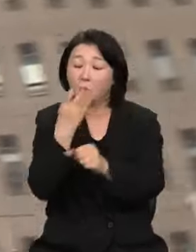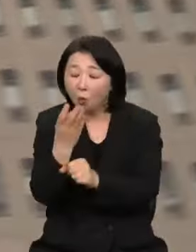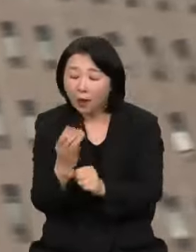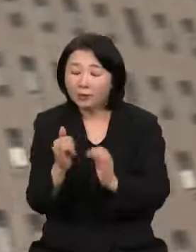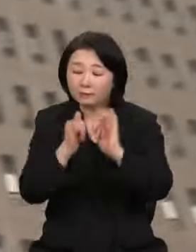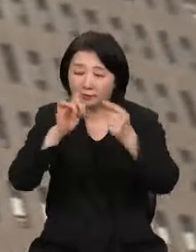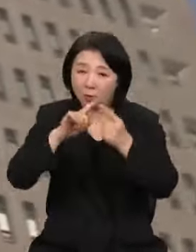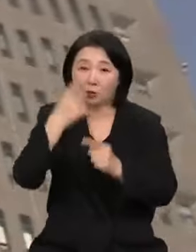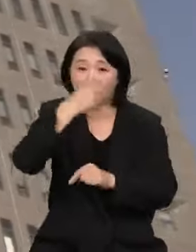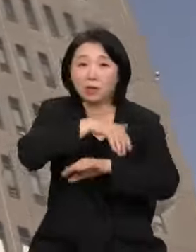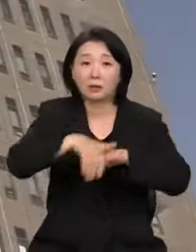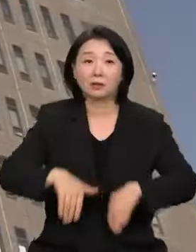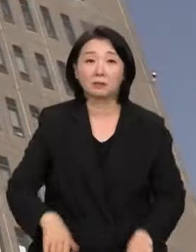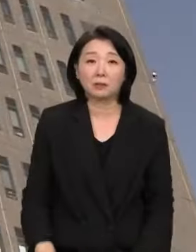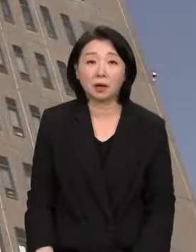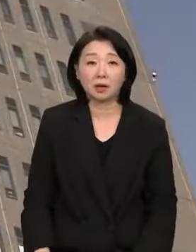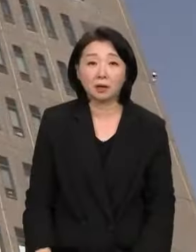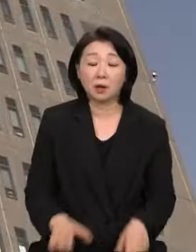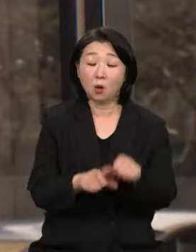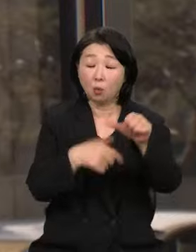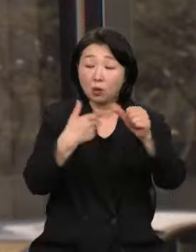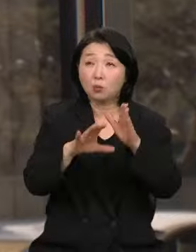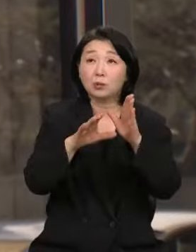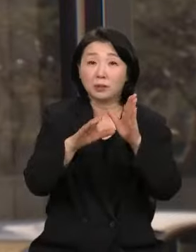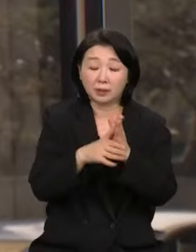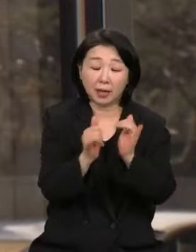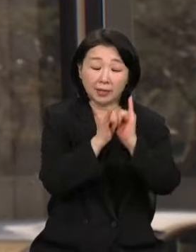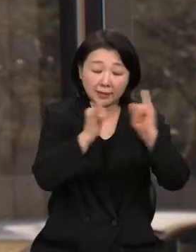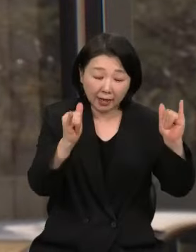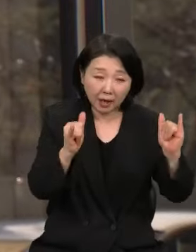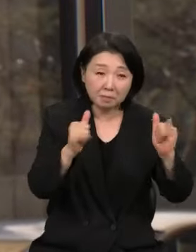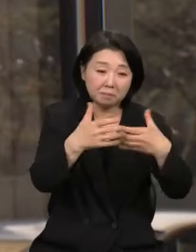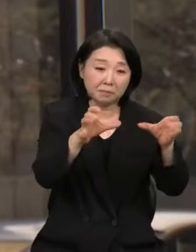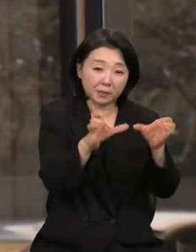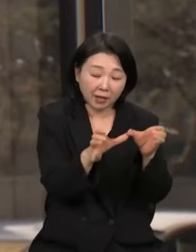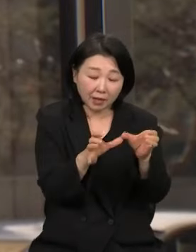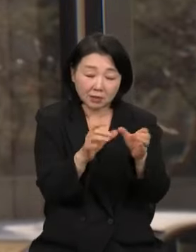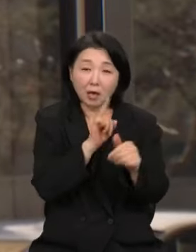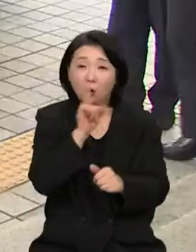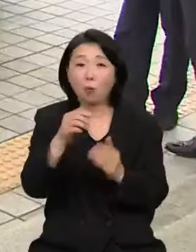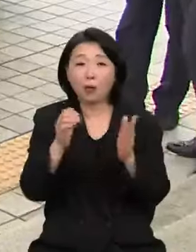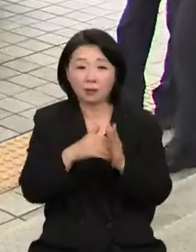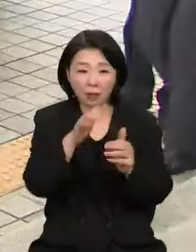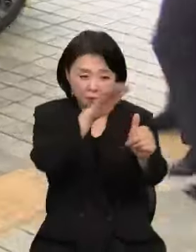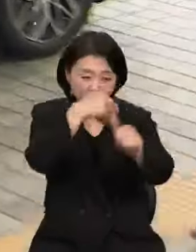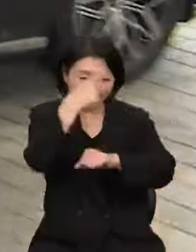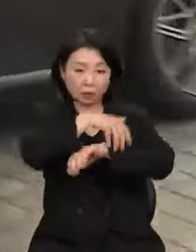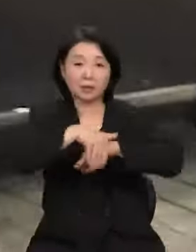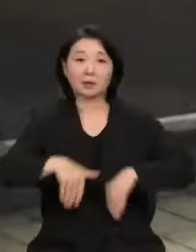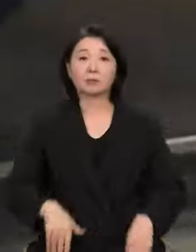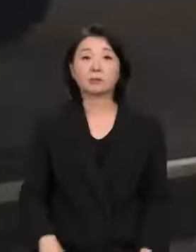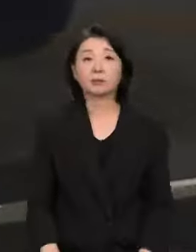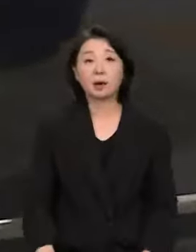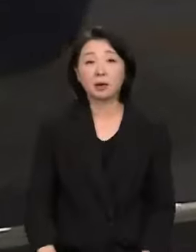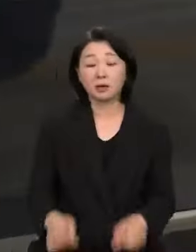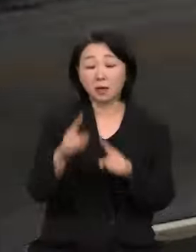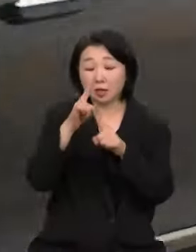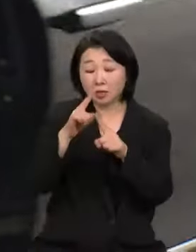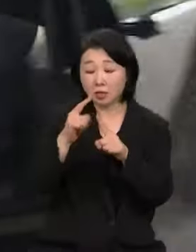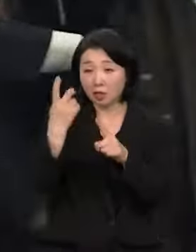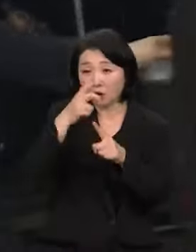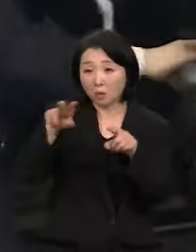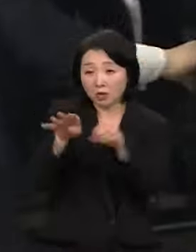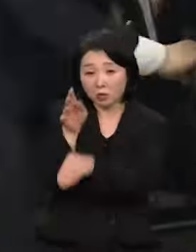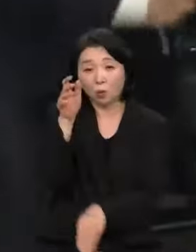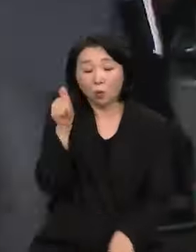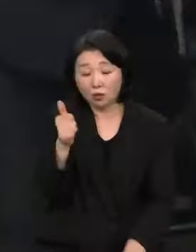있습니다. 오는 9일엔 시민단체 관계자 등을 고발인 자격으로 조사할 계획입니다. 이원석 검찰총장은 오늘